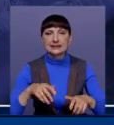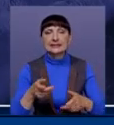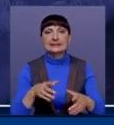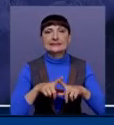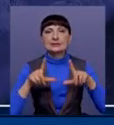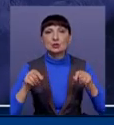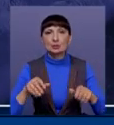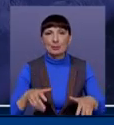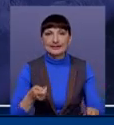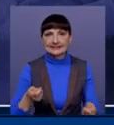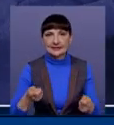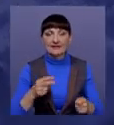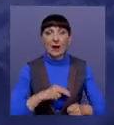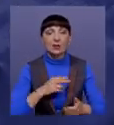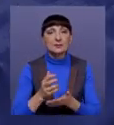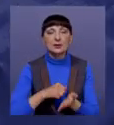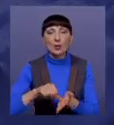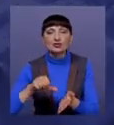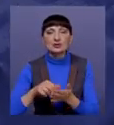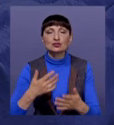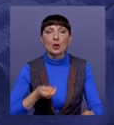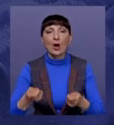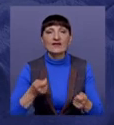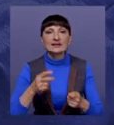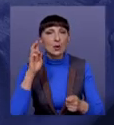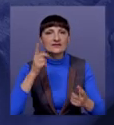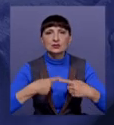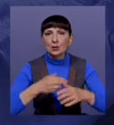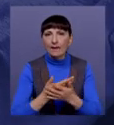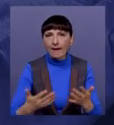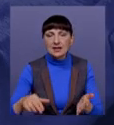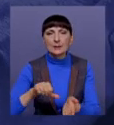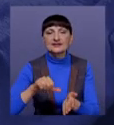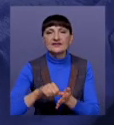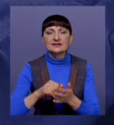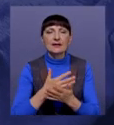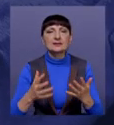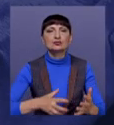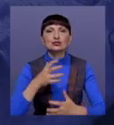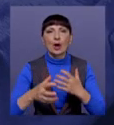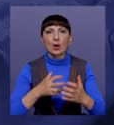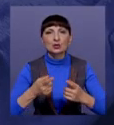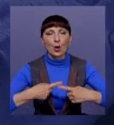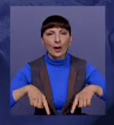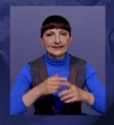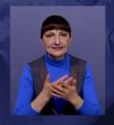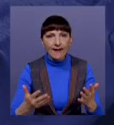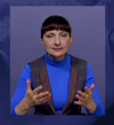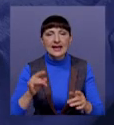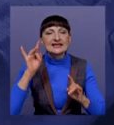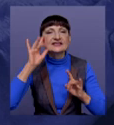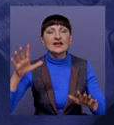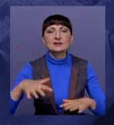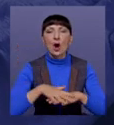президентства. В ее работе приняли участие руководители государственных структур, представители авторитетных международных организаций, известные